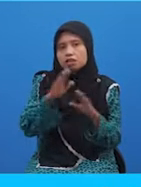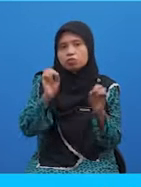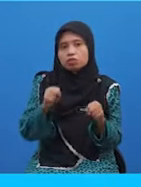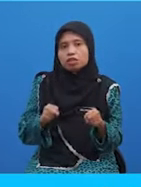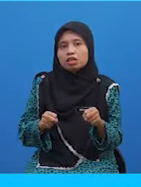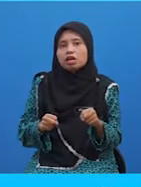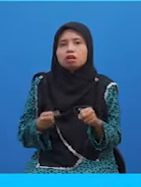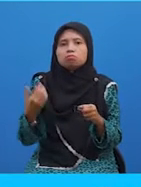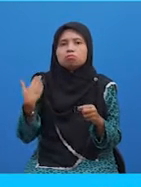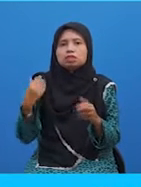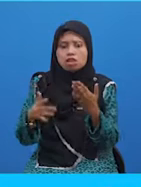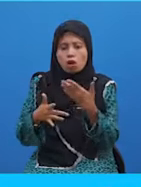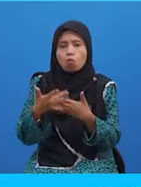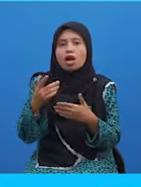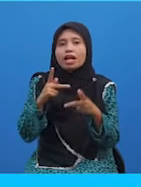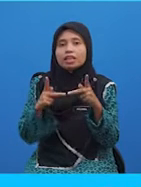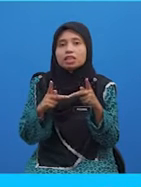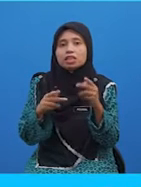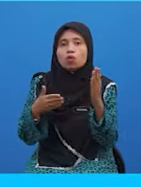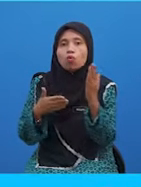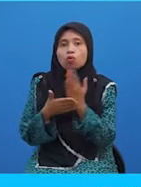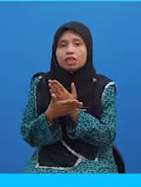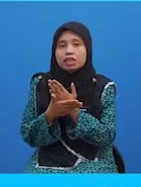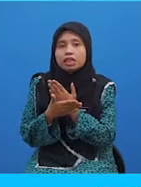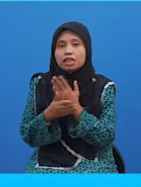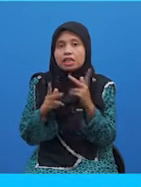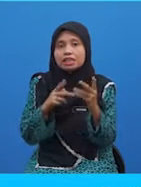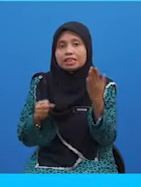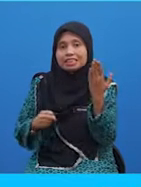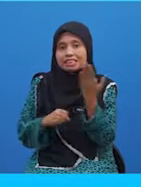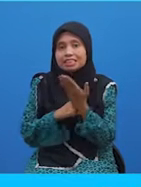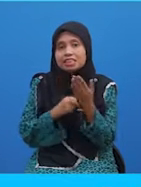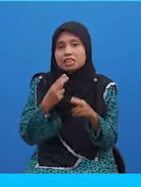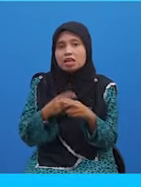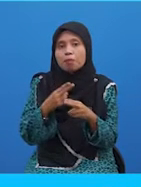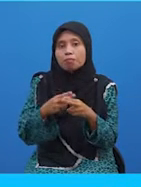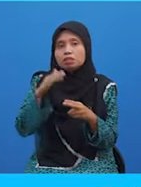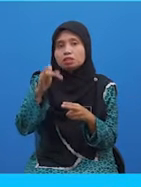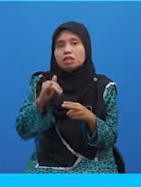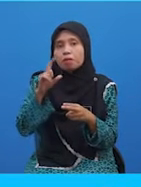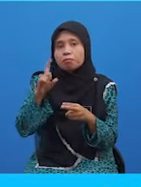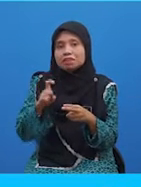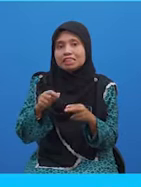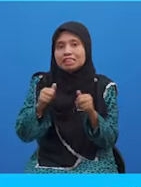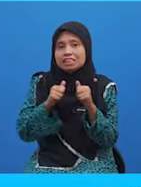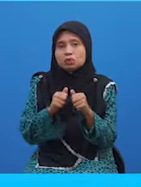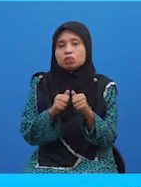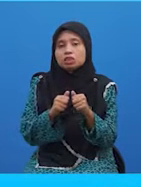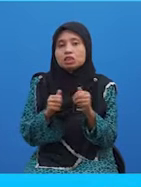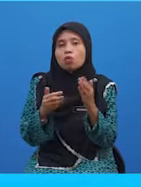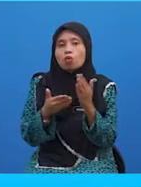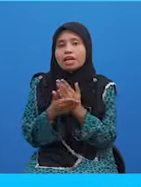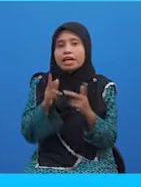berada pada awal kata. Kata oleh ialah kata sendi nama yang harus